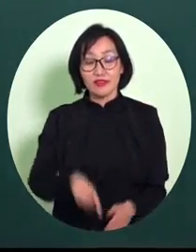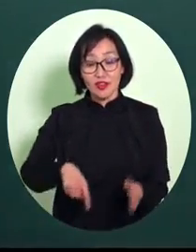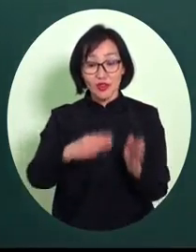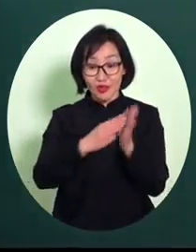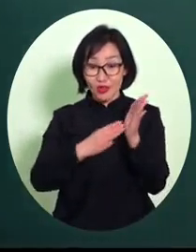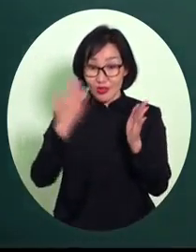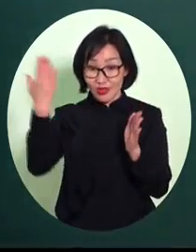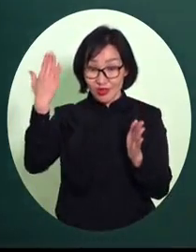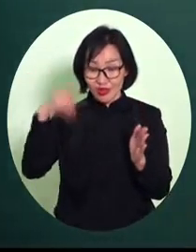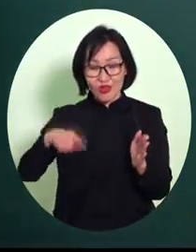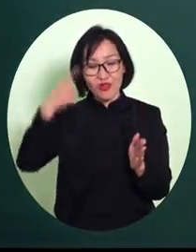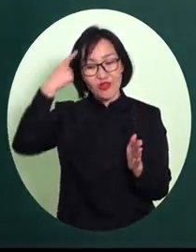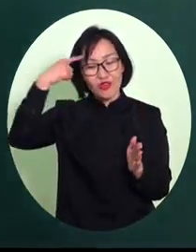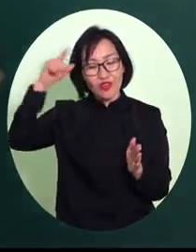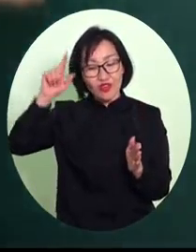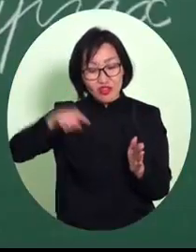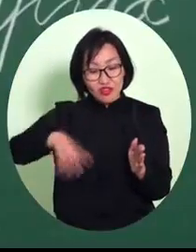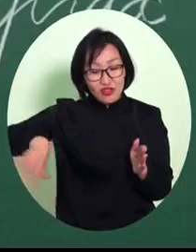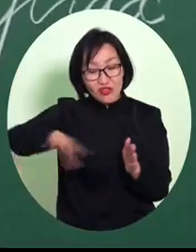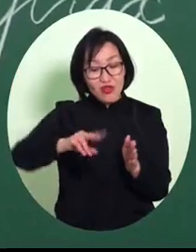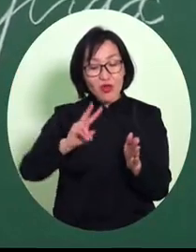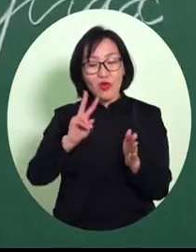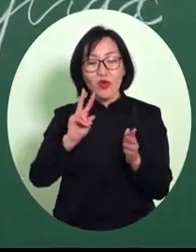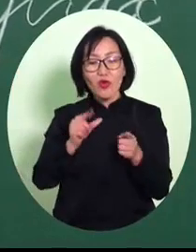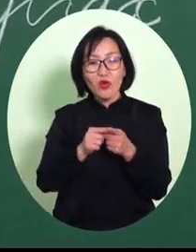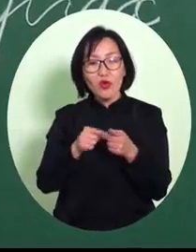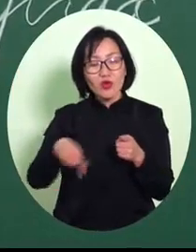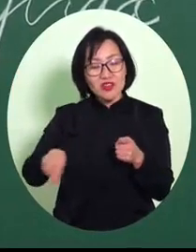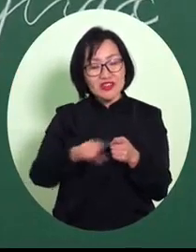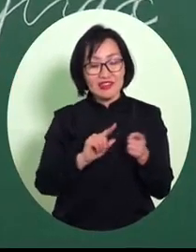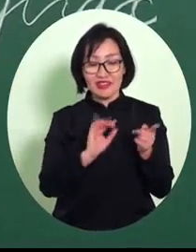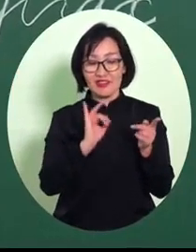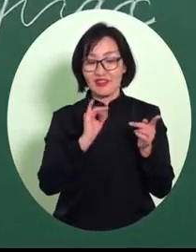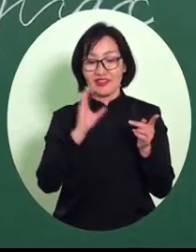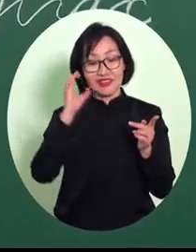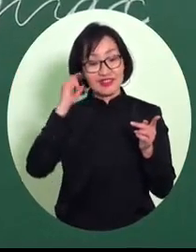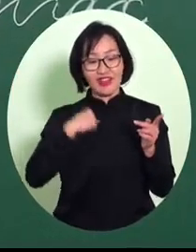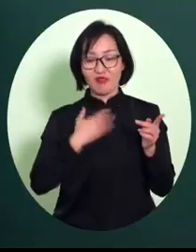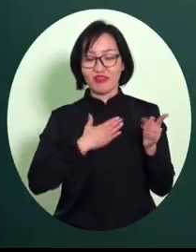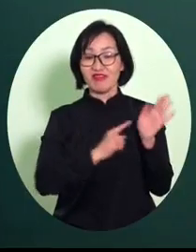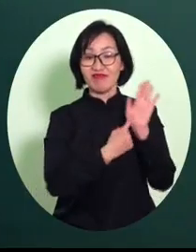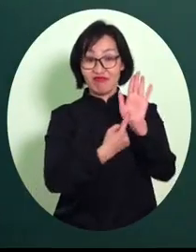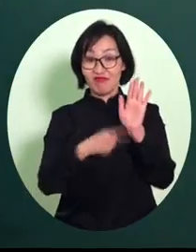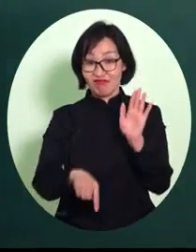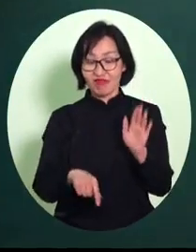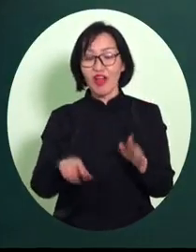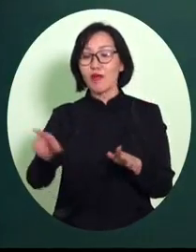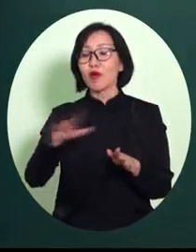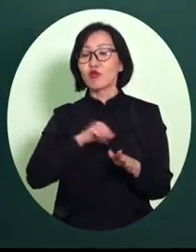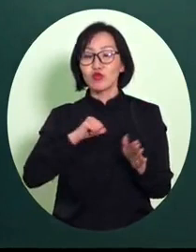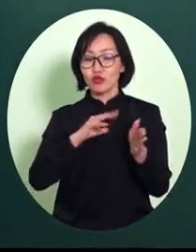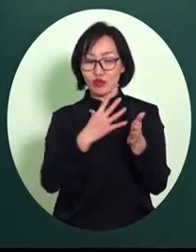За ингээд энэ хүү шүлгэн дээр маань зохиолж эдгээр үгсийг ийм санаагаар хэлэрхийлж хэлсэн байх нь байна. За манай